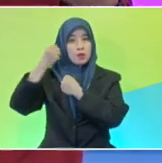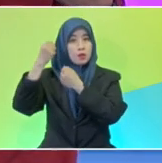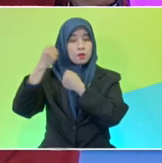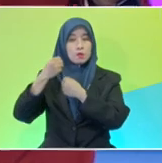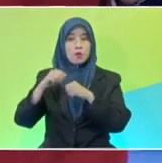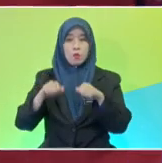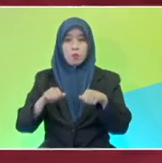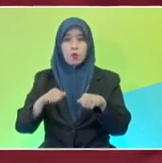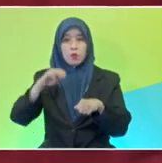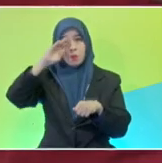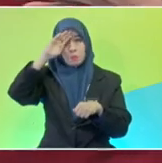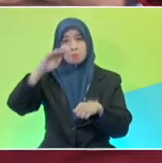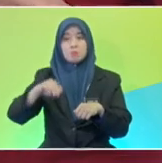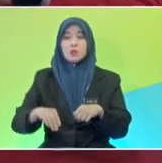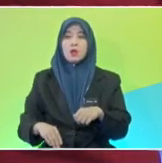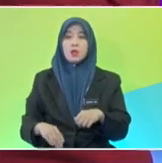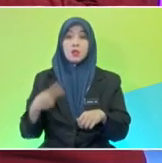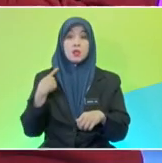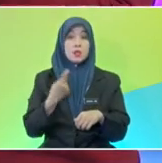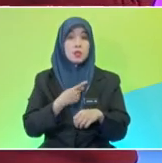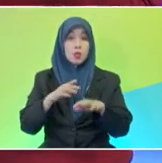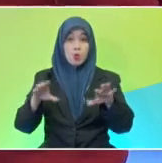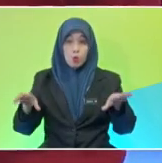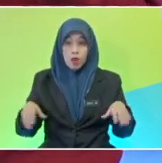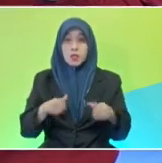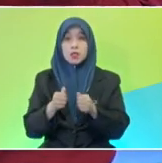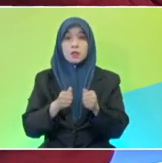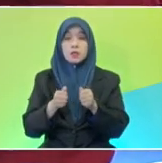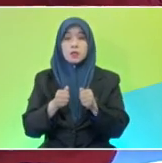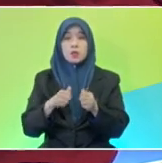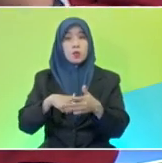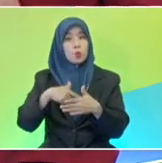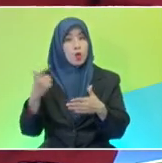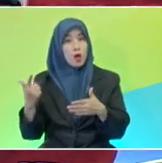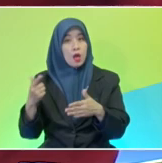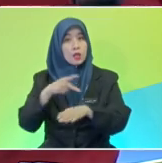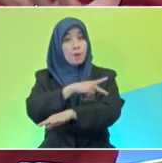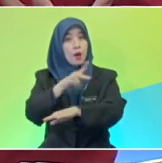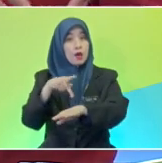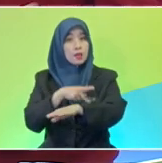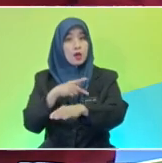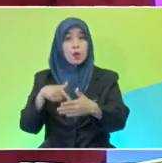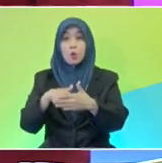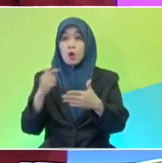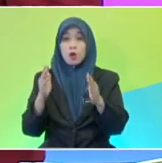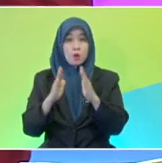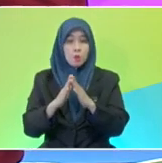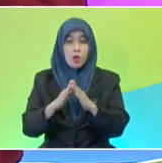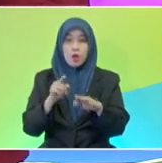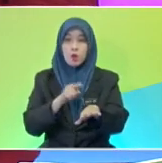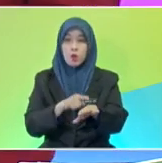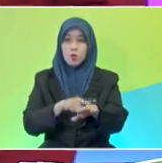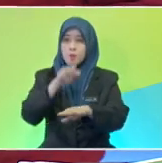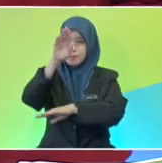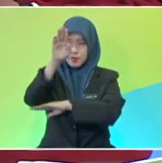Jadi kita laksanakan aktiviti luar sama ada di padang ke luar rumah ke pada waktu